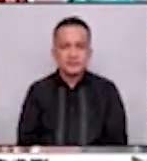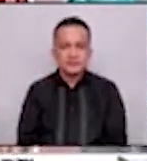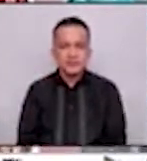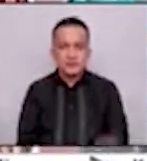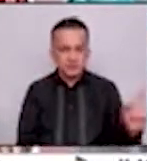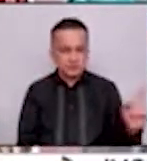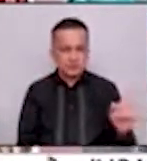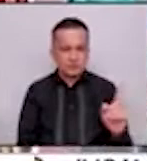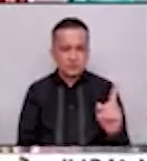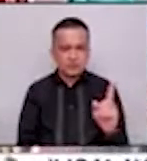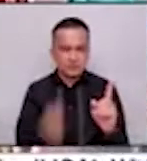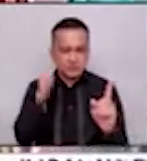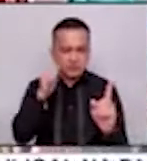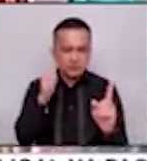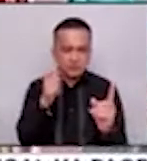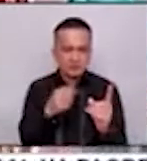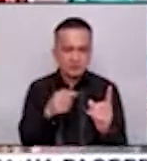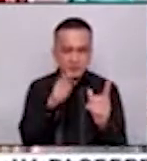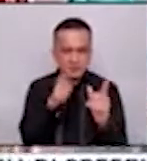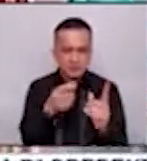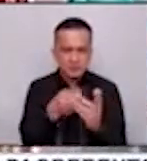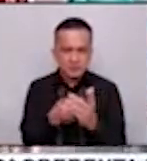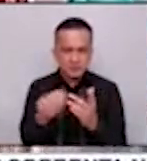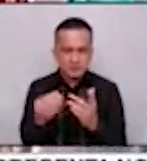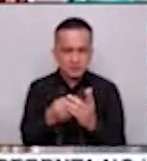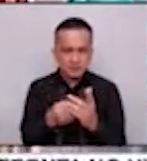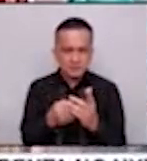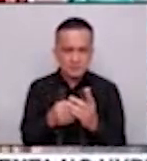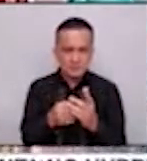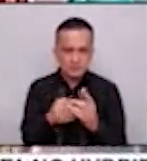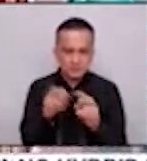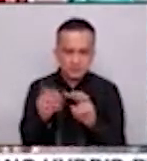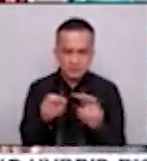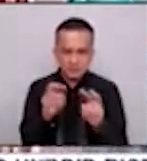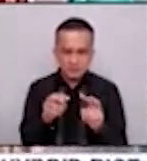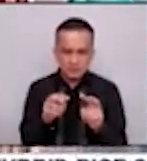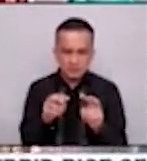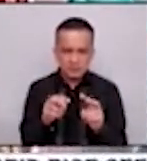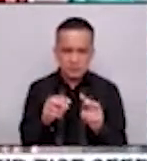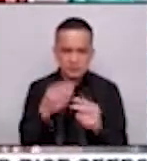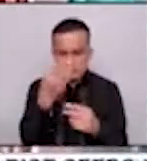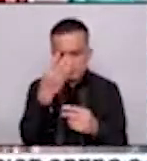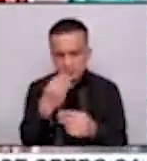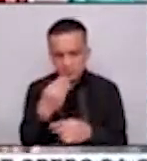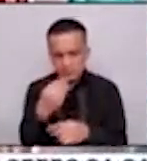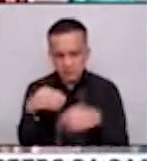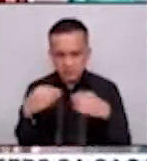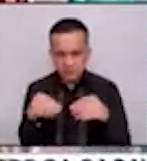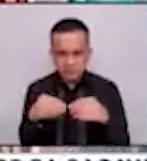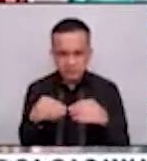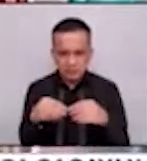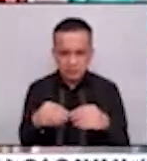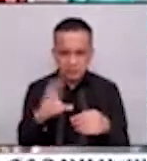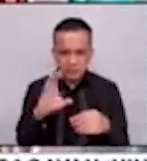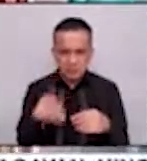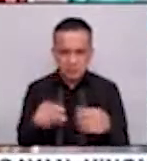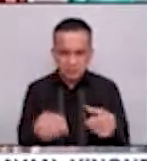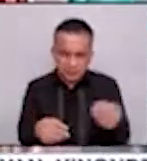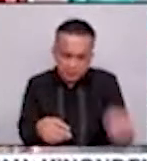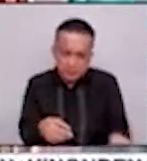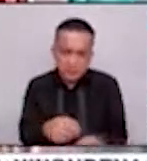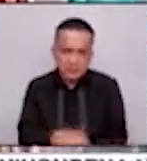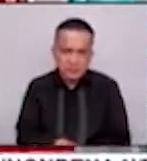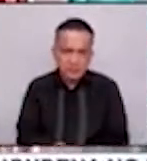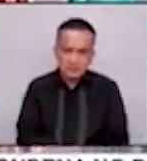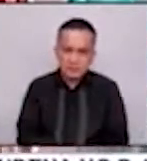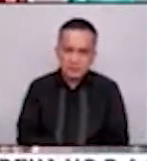na tila bibili sa tindahan. Panay ang sipat ng babae sa tinderang natutulog habang nakalapag ang cellphone niya. At nang masigurong